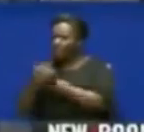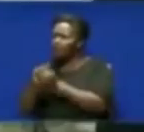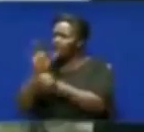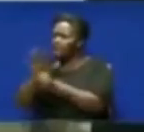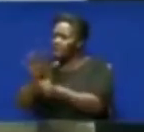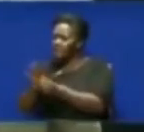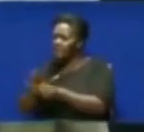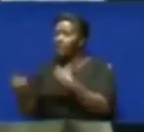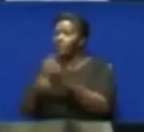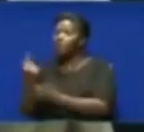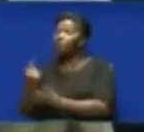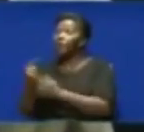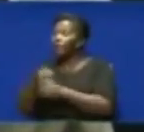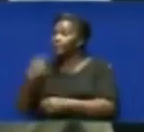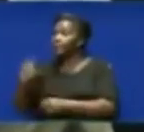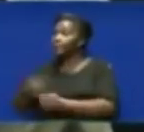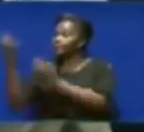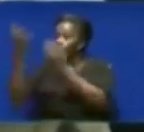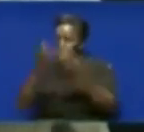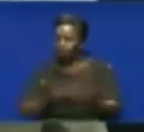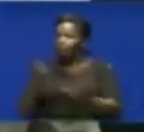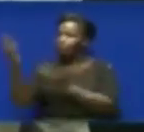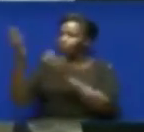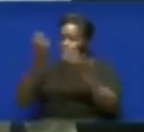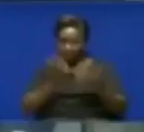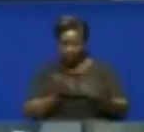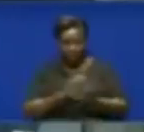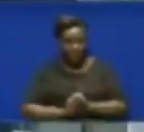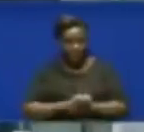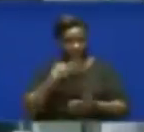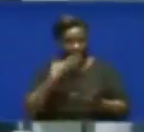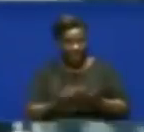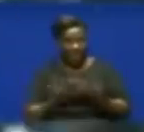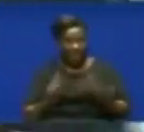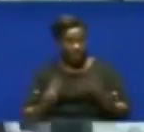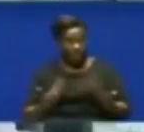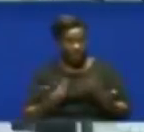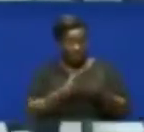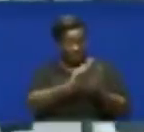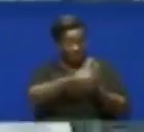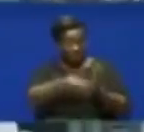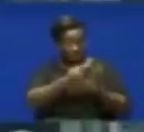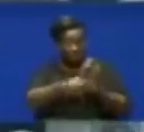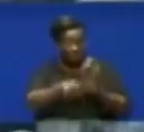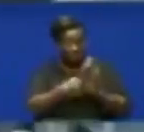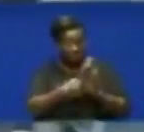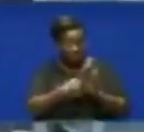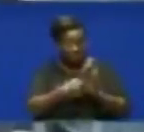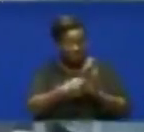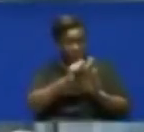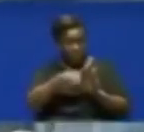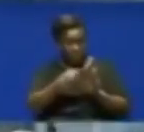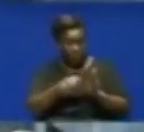kusema unapoingia Afrika kwa sasa na mashine zilizotengenezwa China zinavyohakiki afya ya Mchina. Ni